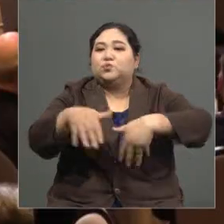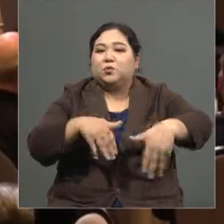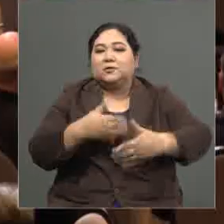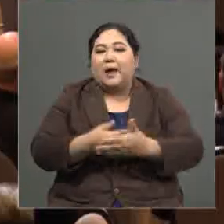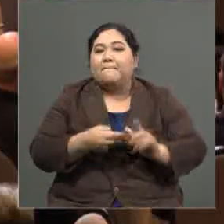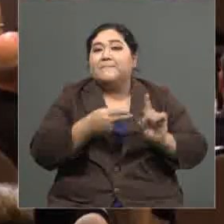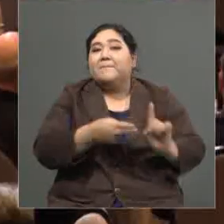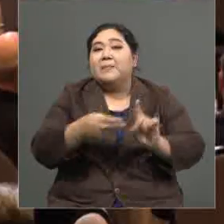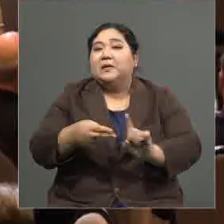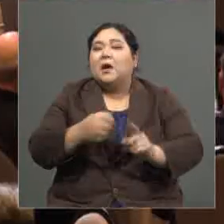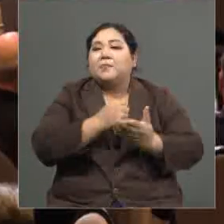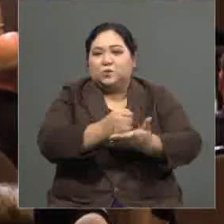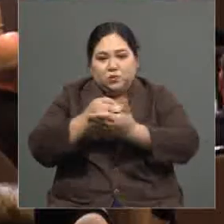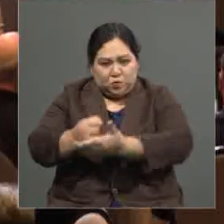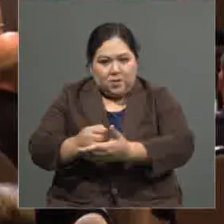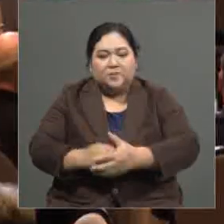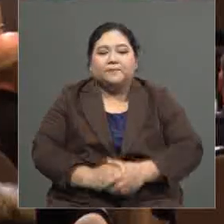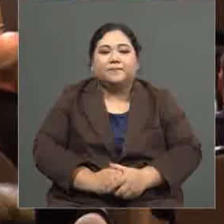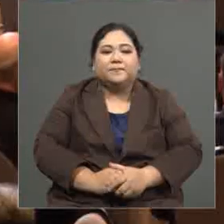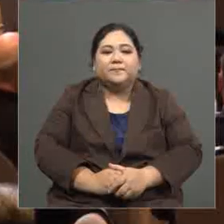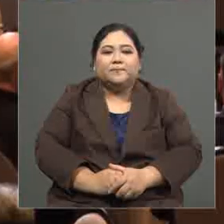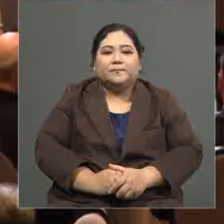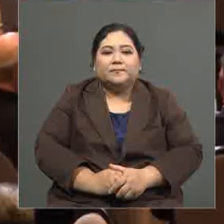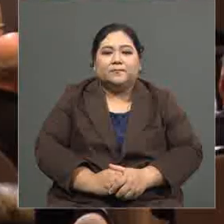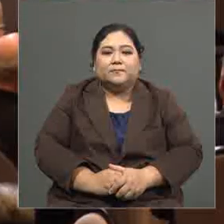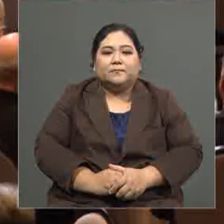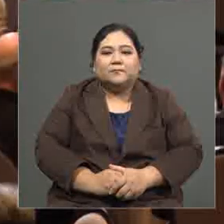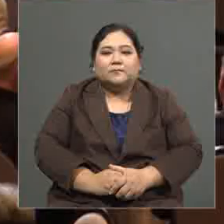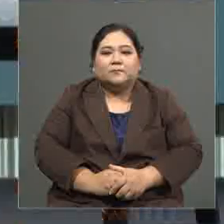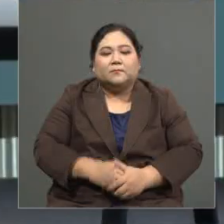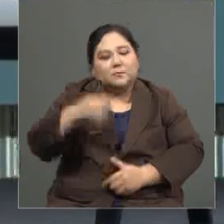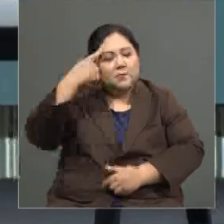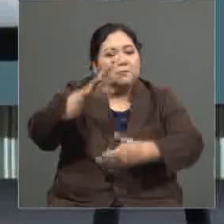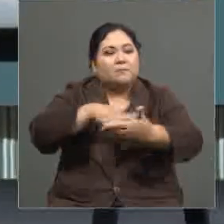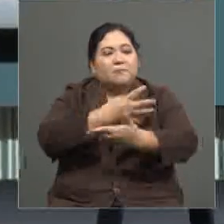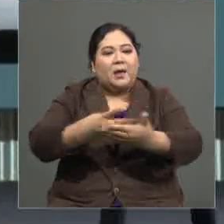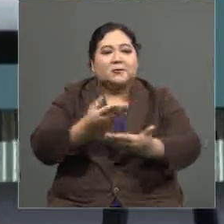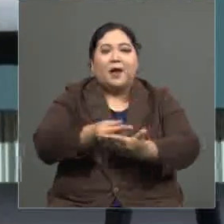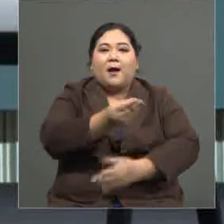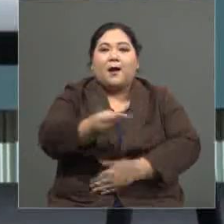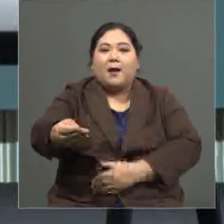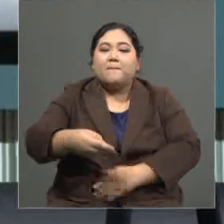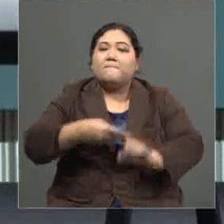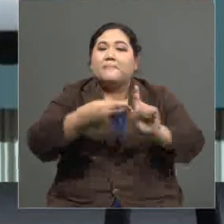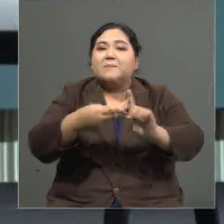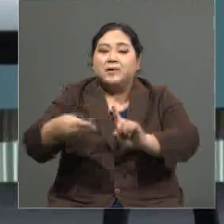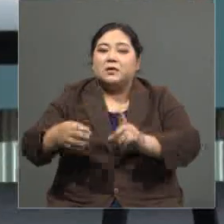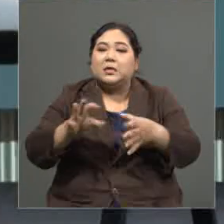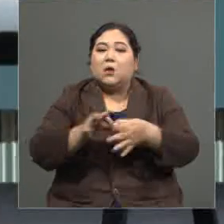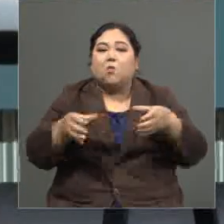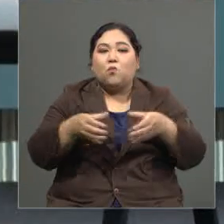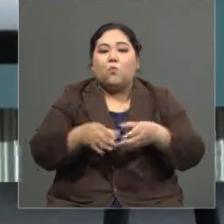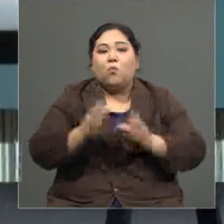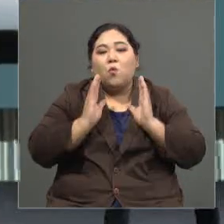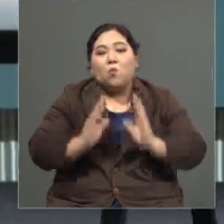บาทไปช่วยเหลือขณะเดียวกันก็มีแผนแจกเงินอีก 10,000บาทให้กับคนกลุ่มอายุ 60ปีขึ้นไป